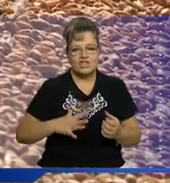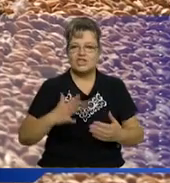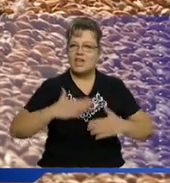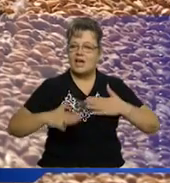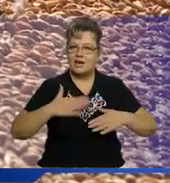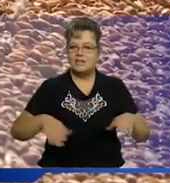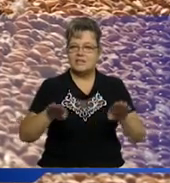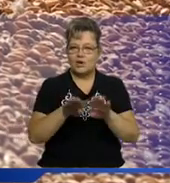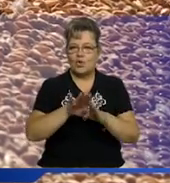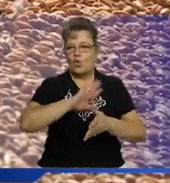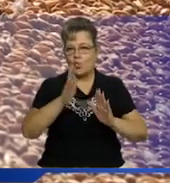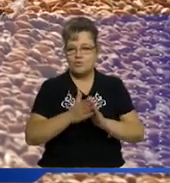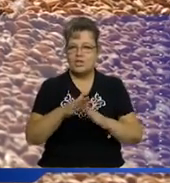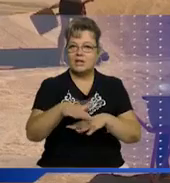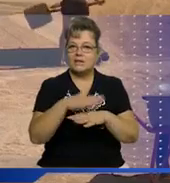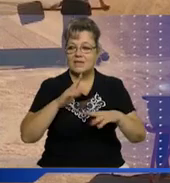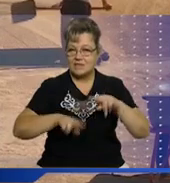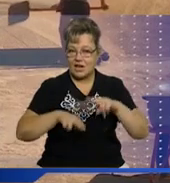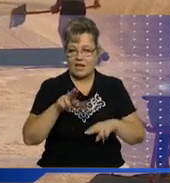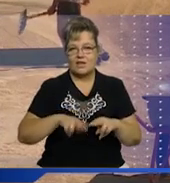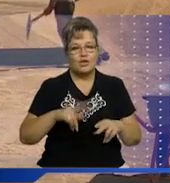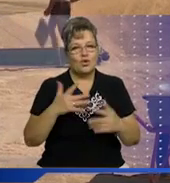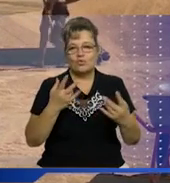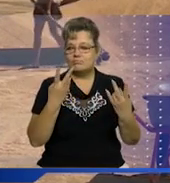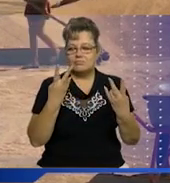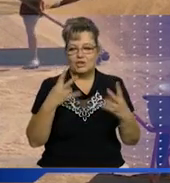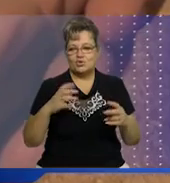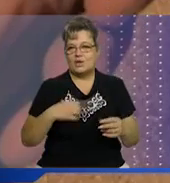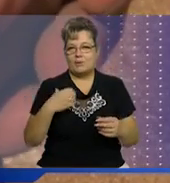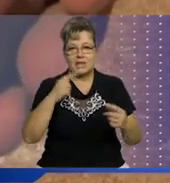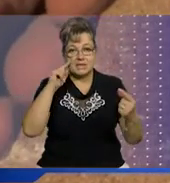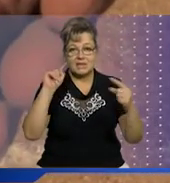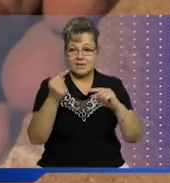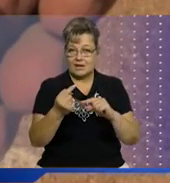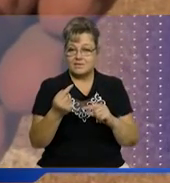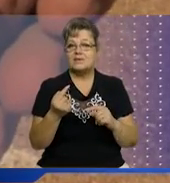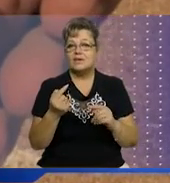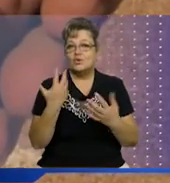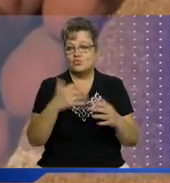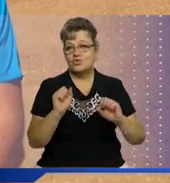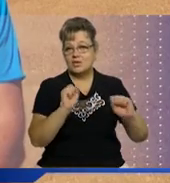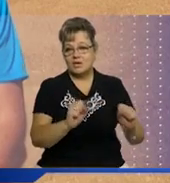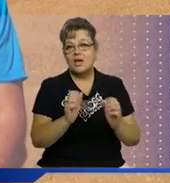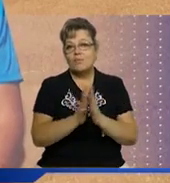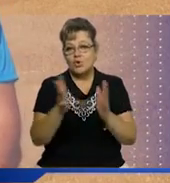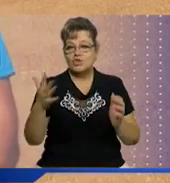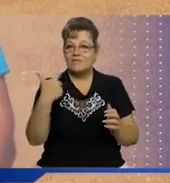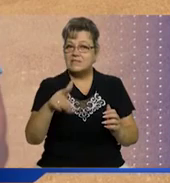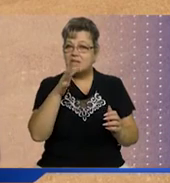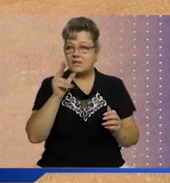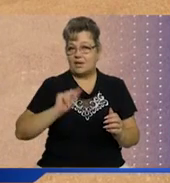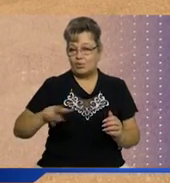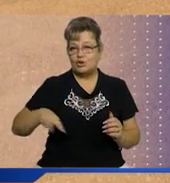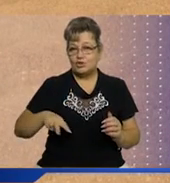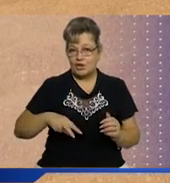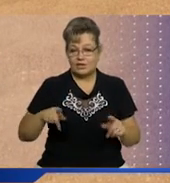Сдержанная радость – такое общее настроение. Но уже можно не бояться сглаза. Урожай в закромах. Уже больше 20 лет работаю директором,